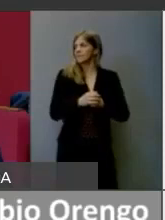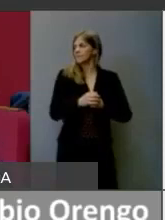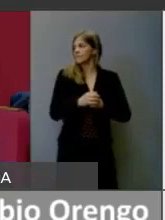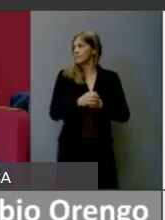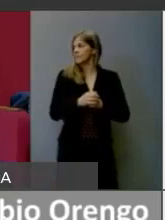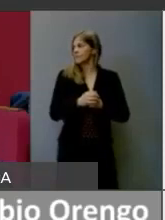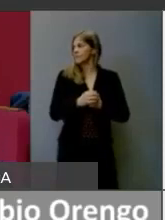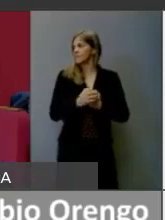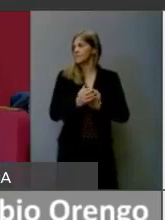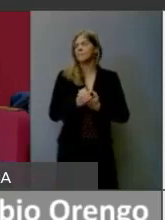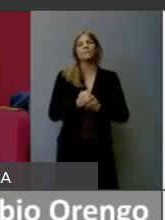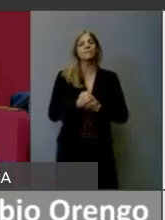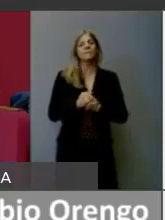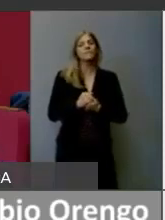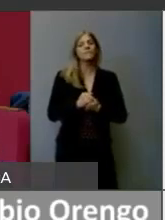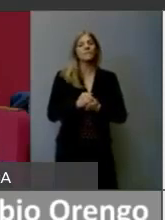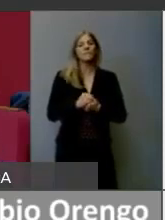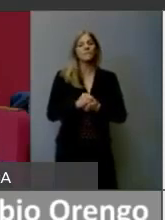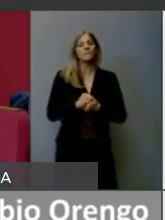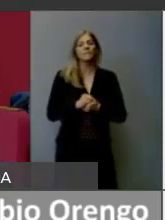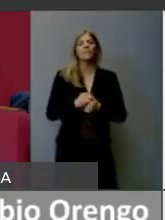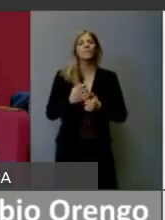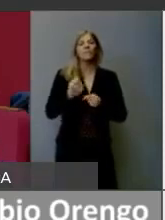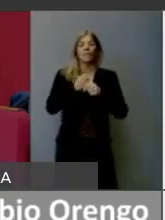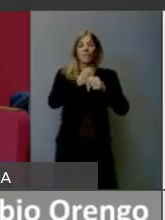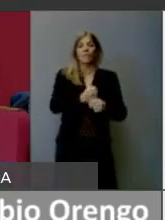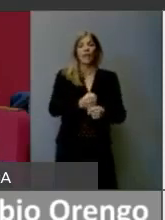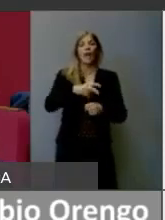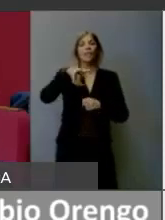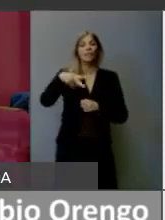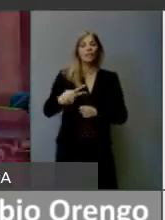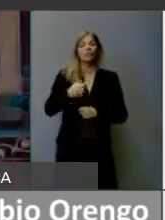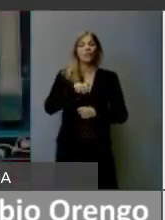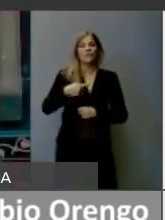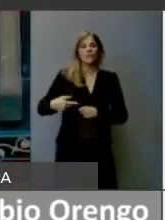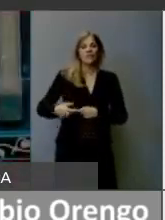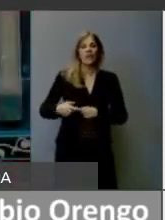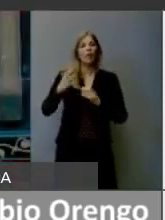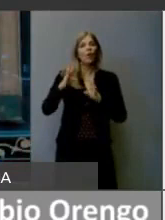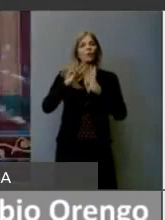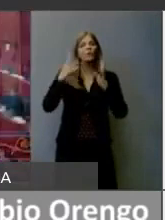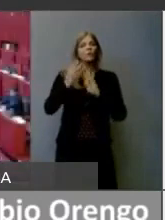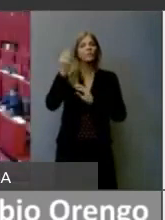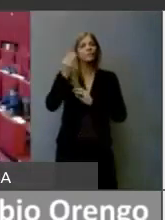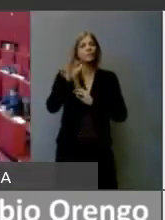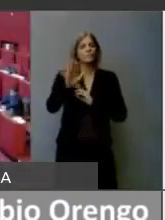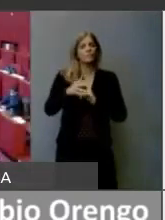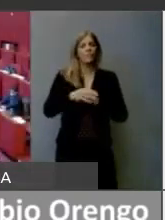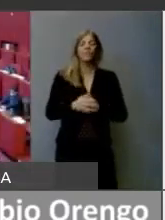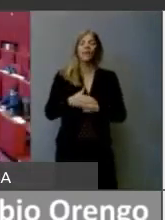La parola al vice sindaco per il parere sull'interpellanza, prego. Grazie presidente,